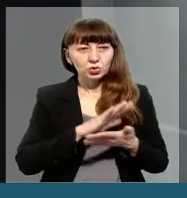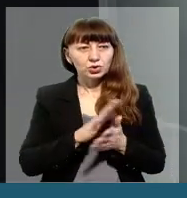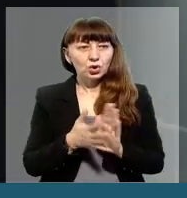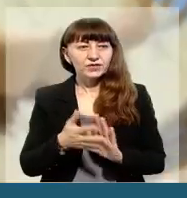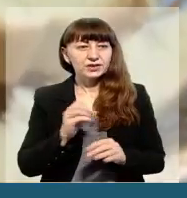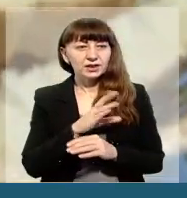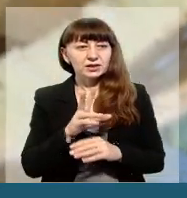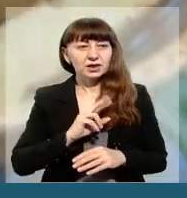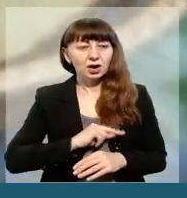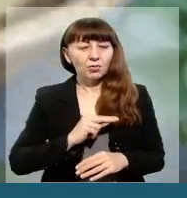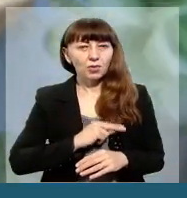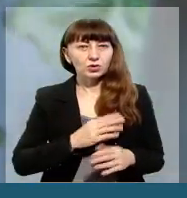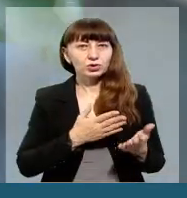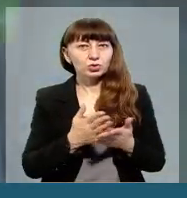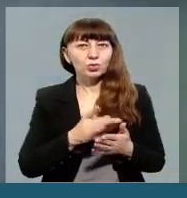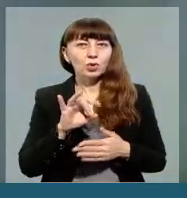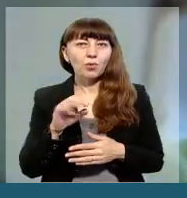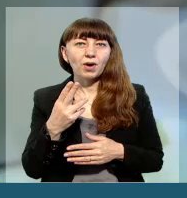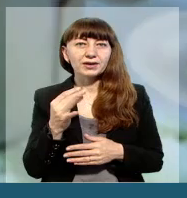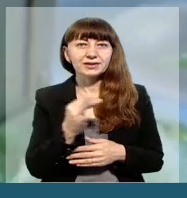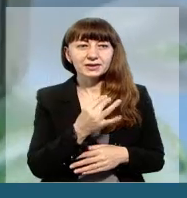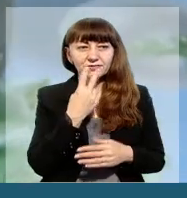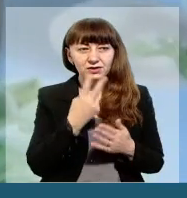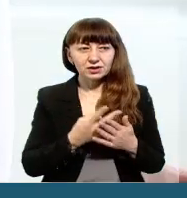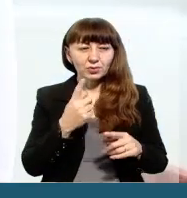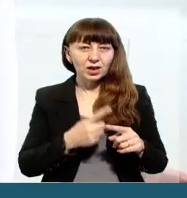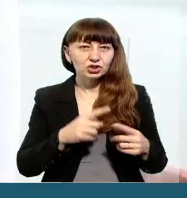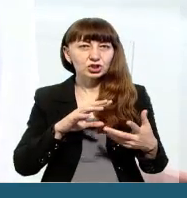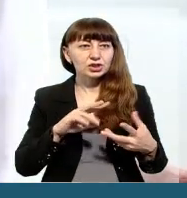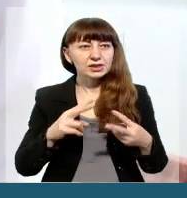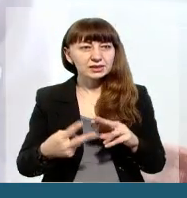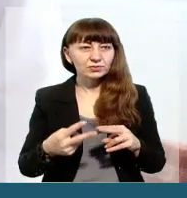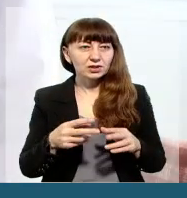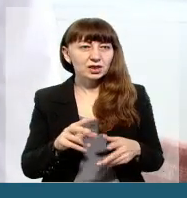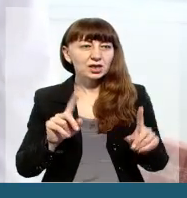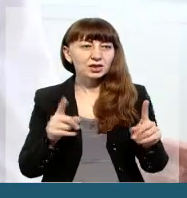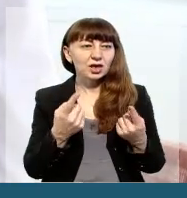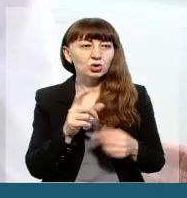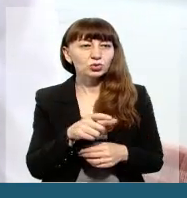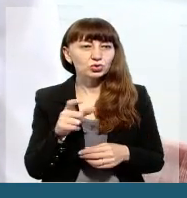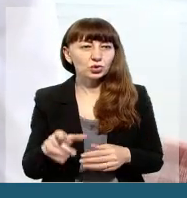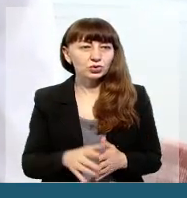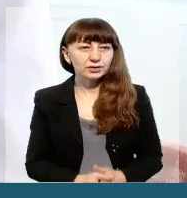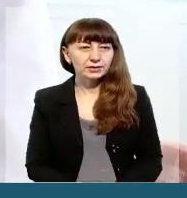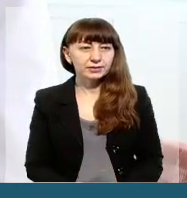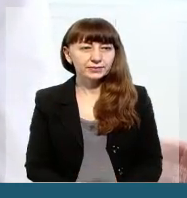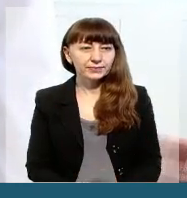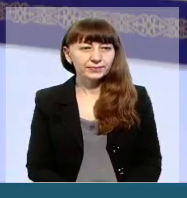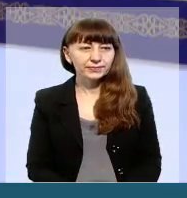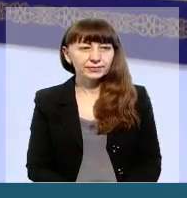К слову, сотрудники службы пробации замечают положительные изменения заключенных, а это значит, они становятся на путь